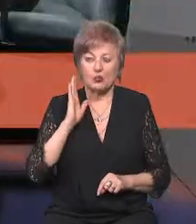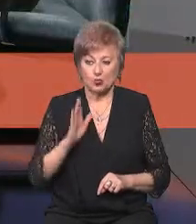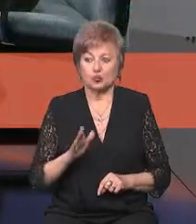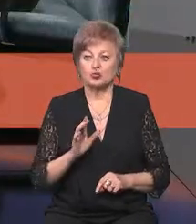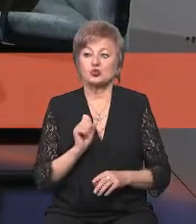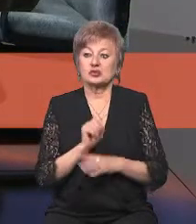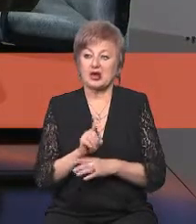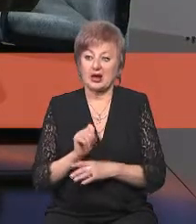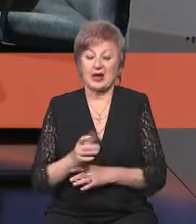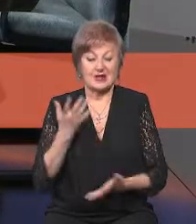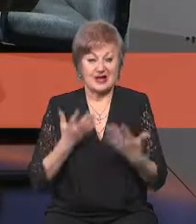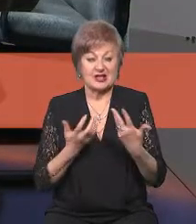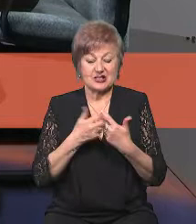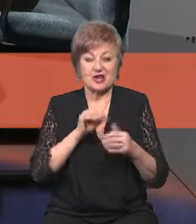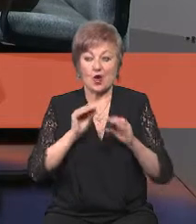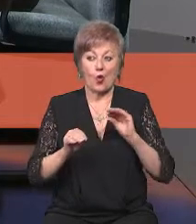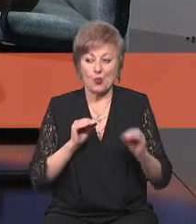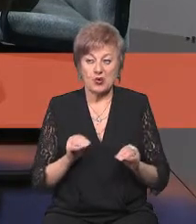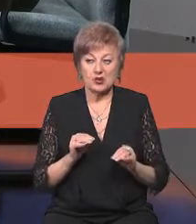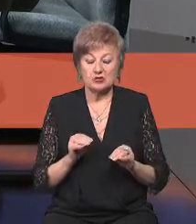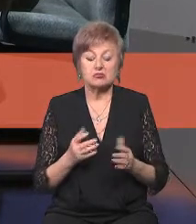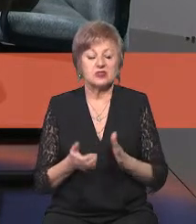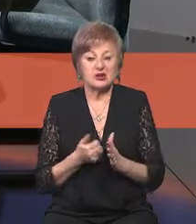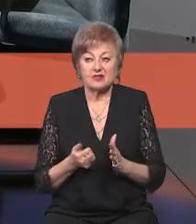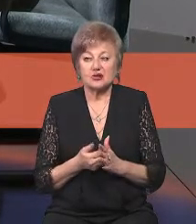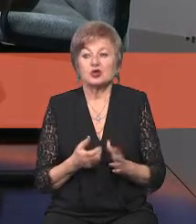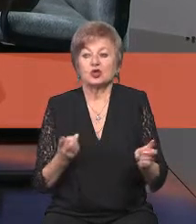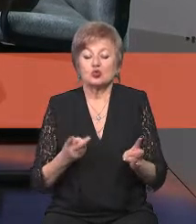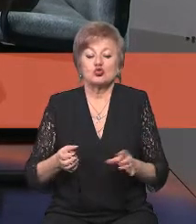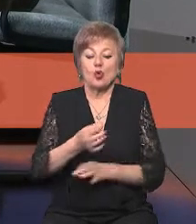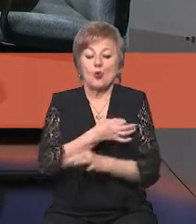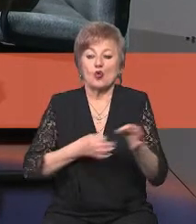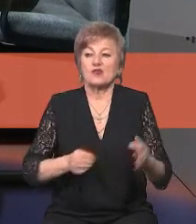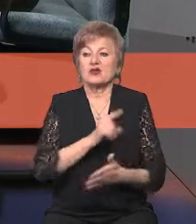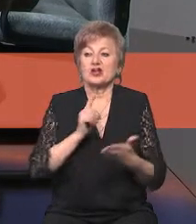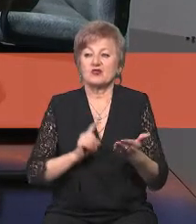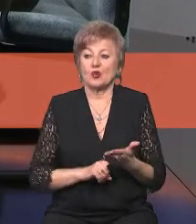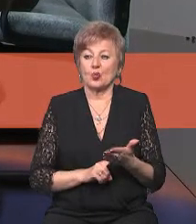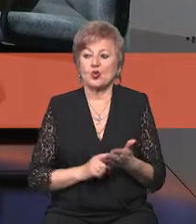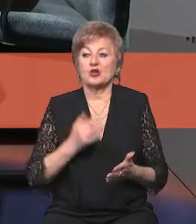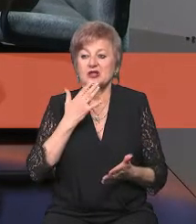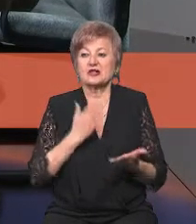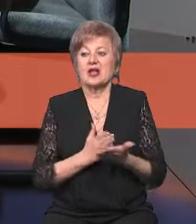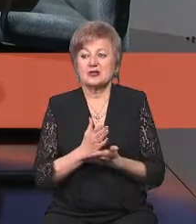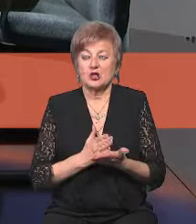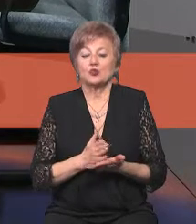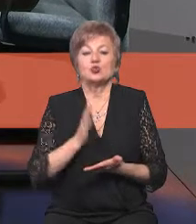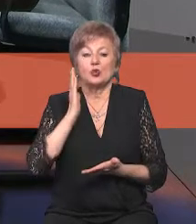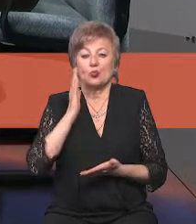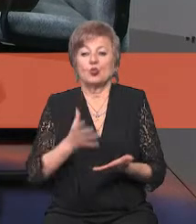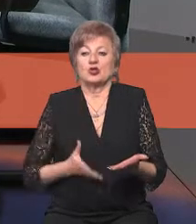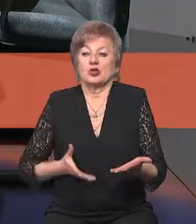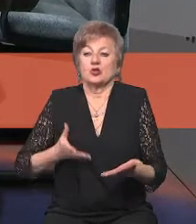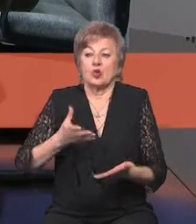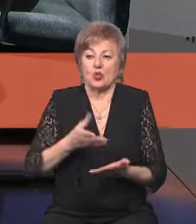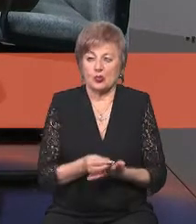вимоги. Якщо обладнання нема, треба вирішувати це питання, оскільки Національна служба здоров'я буде оплачувати медичну